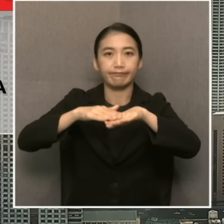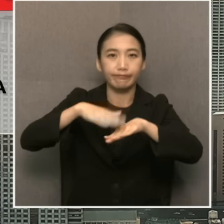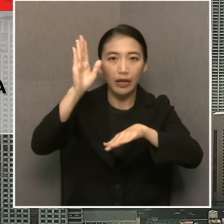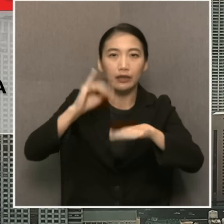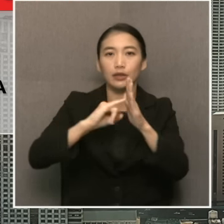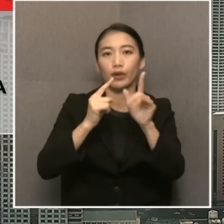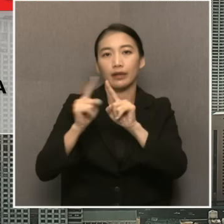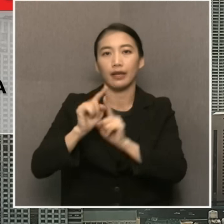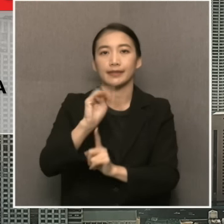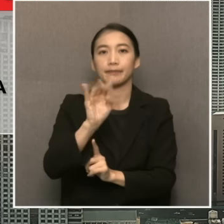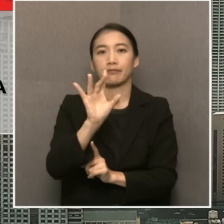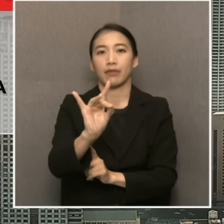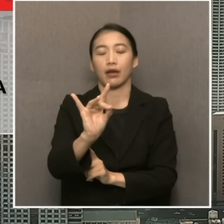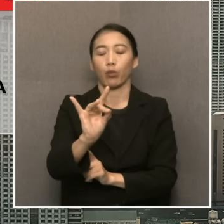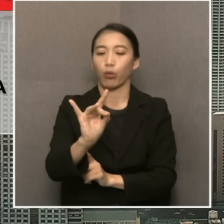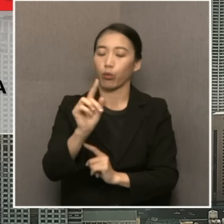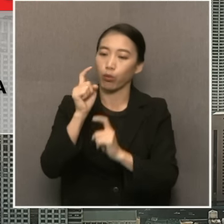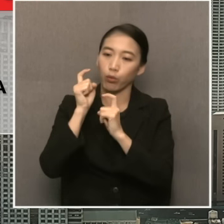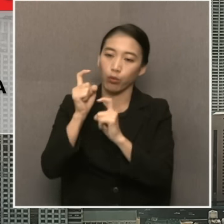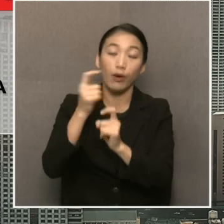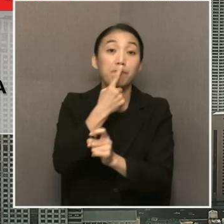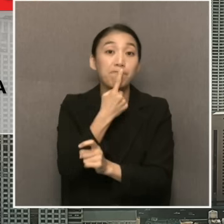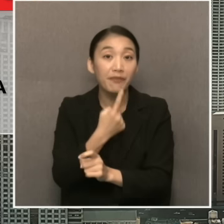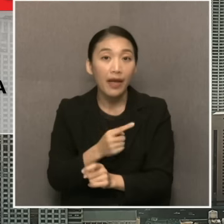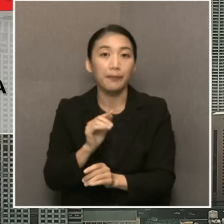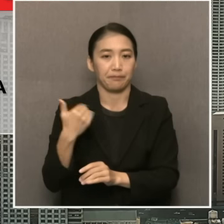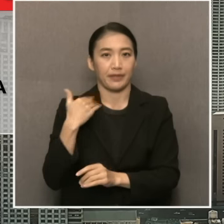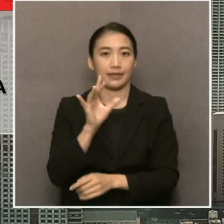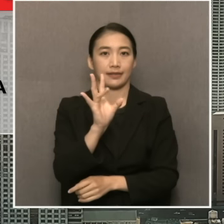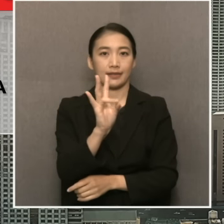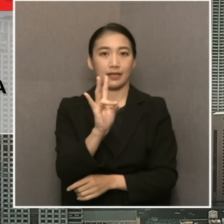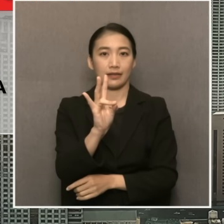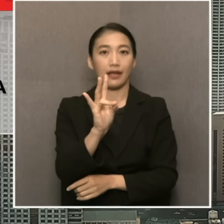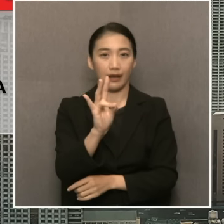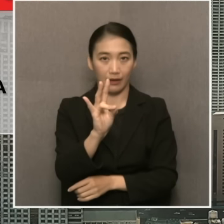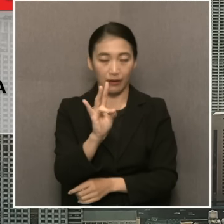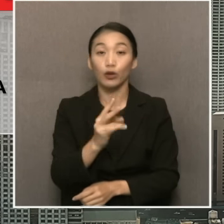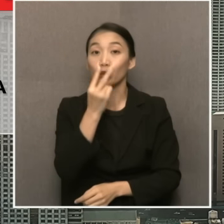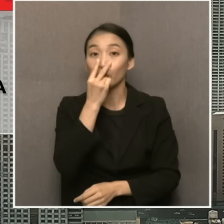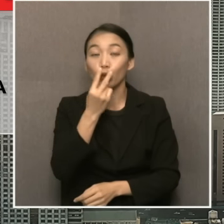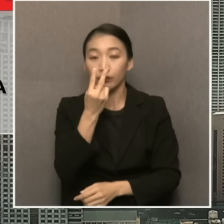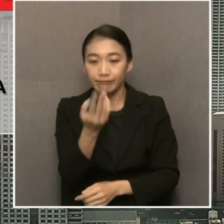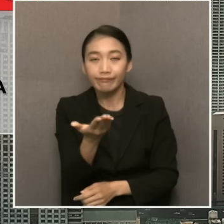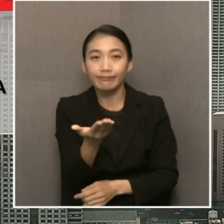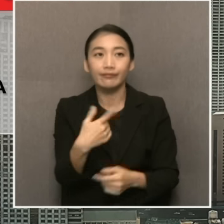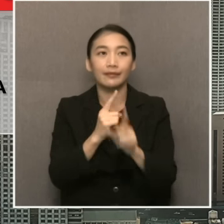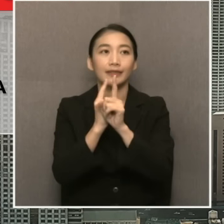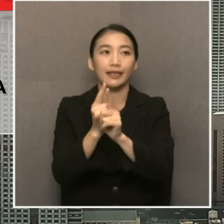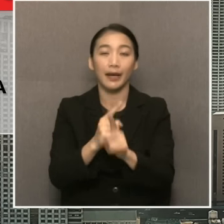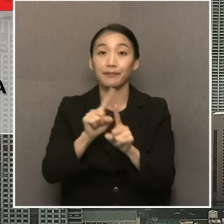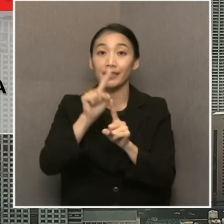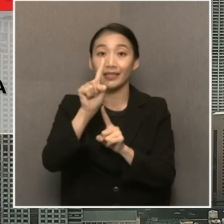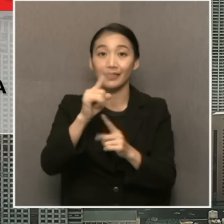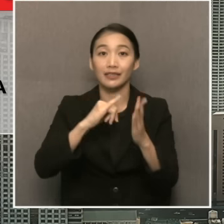หวัดโดยอยู่ในระดับวิกฤตสีแดง7จังหวัดนะคะ6อันดับสูงสุดไล่เรียงตามหน้าจอเลยนะคะคุณผู้ชมอันดับ